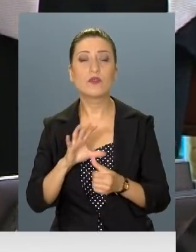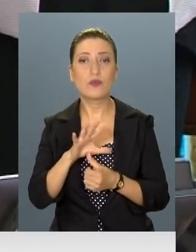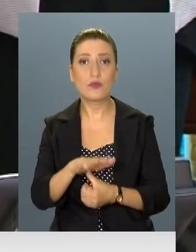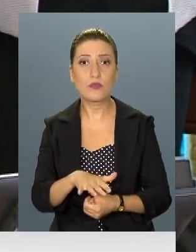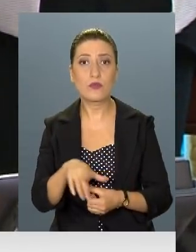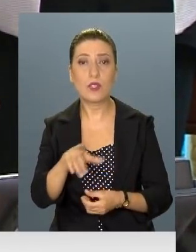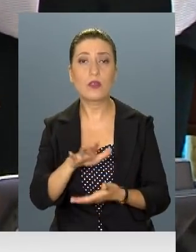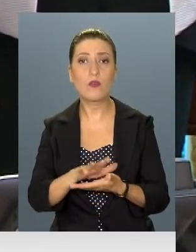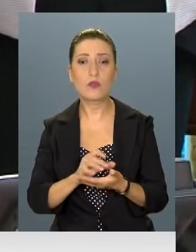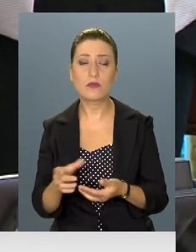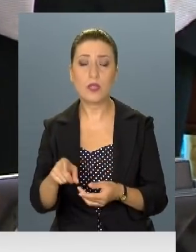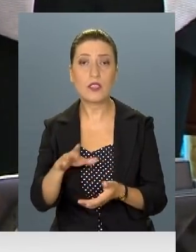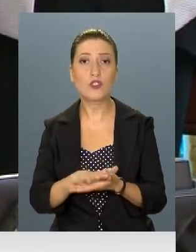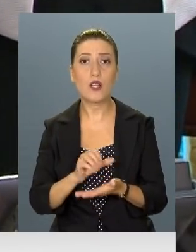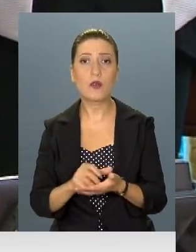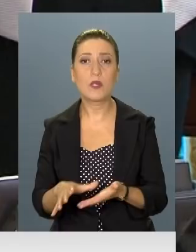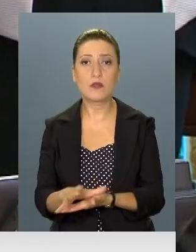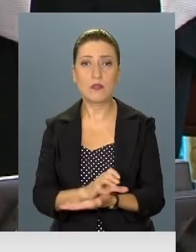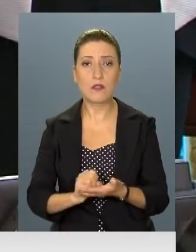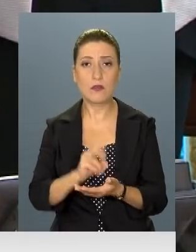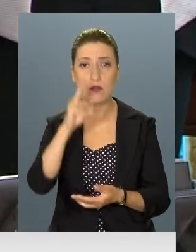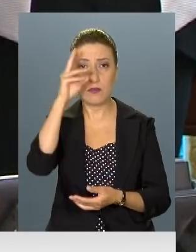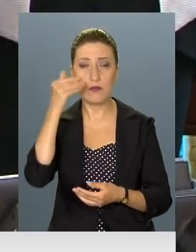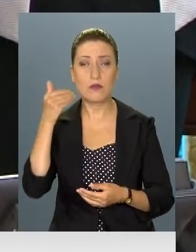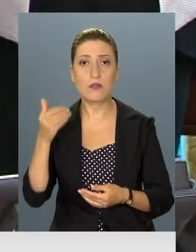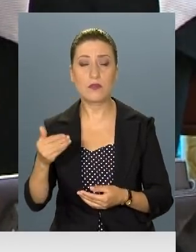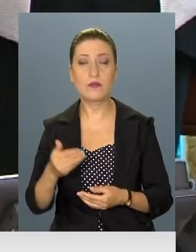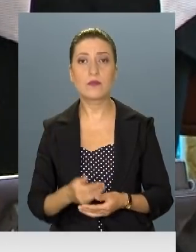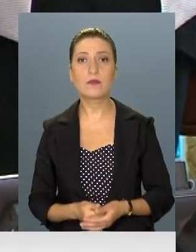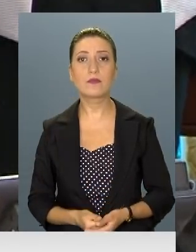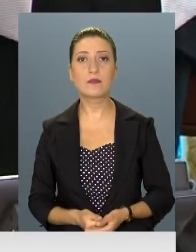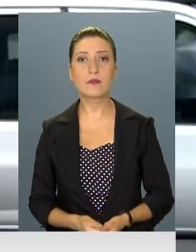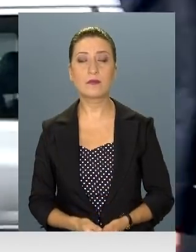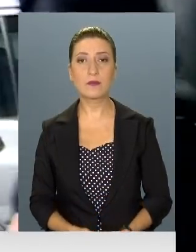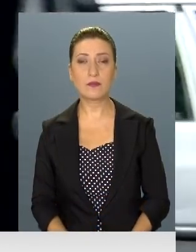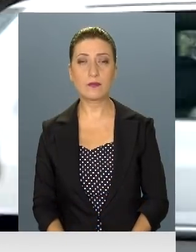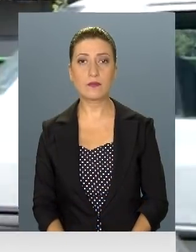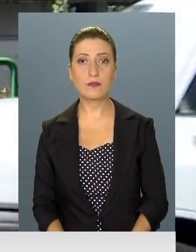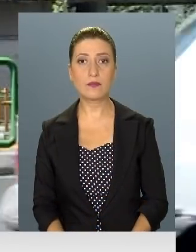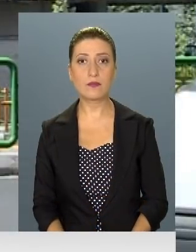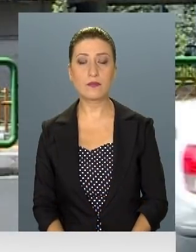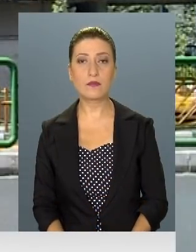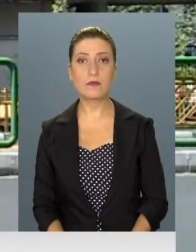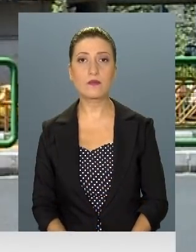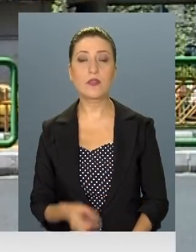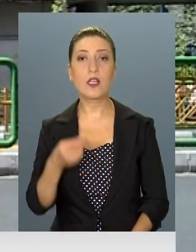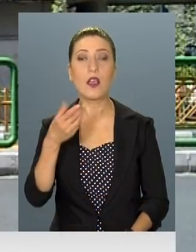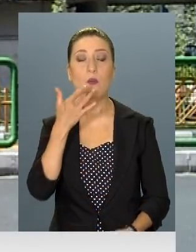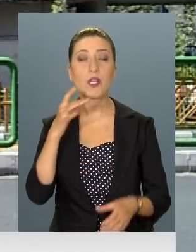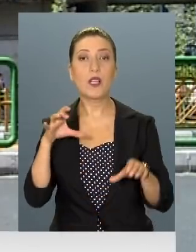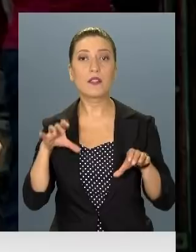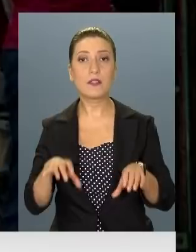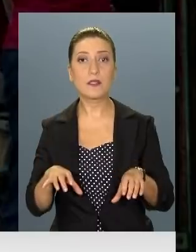կնշանակի ոչնչացնող, Ջոն Քերիի և Օբամայի ժամանակներն անցել են, գրել է Միացյալ Նահանգների նախագահը։ Հիշեցնեմ, որ Թրամփը